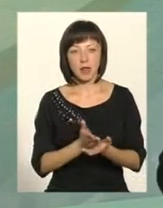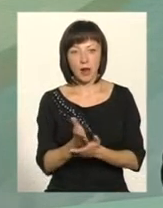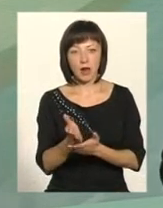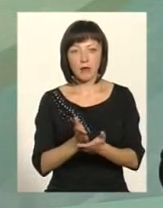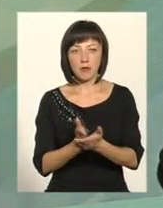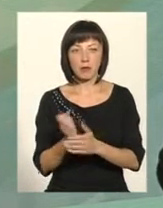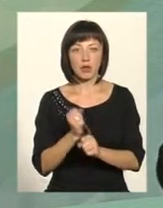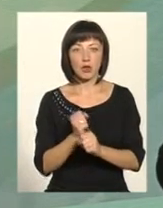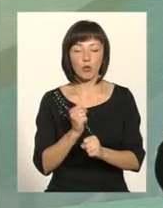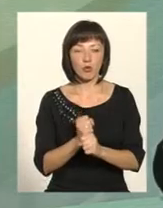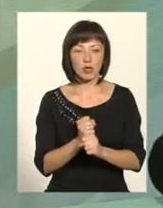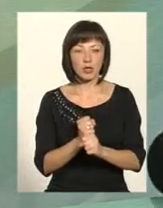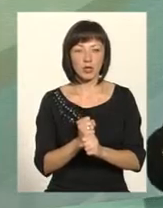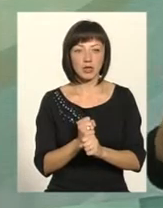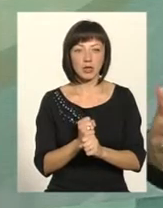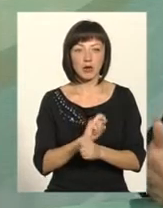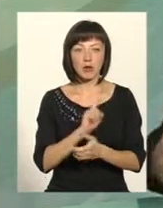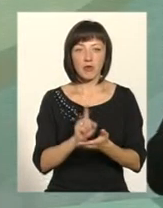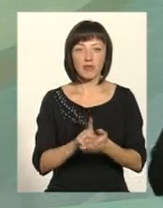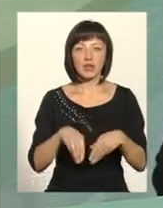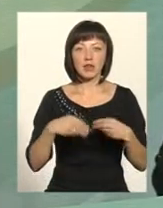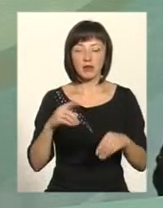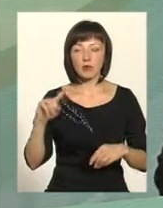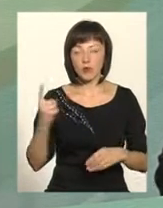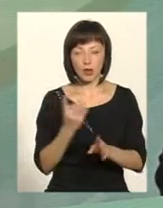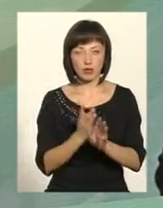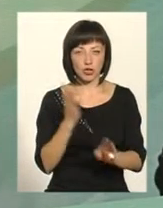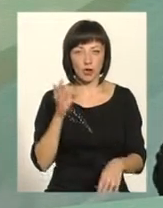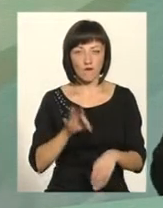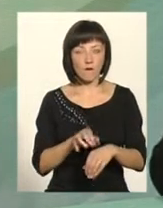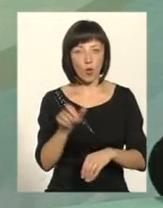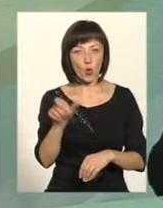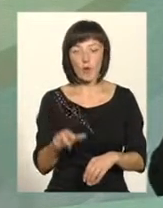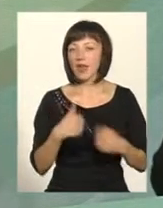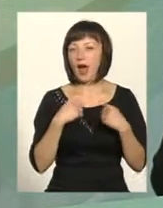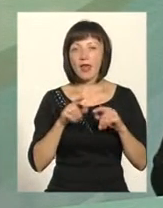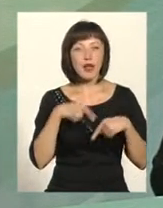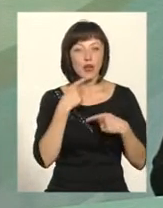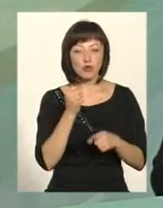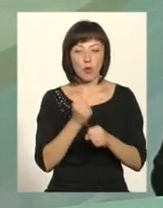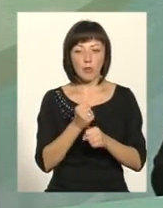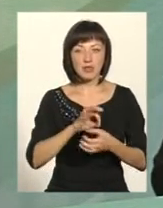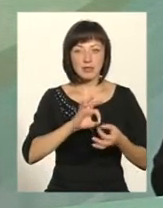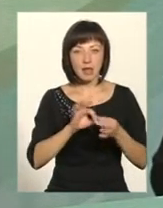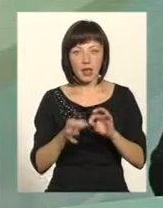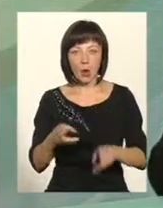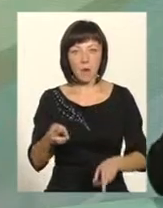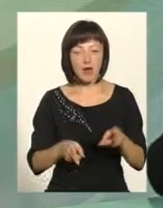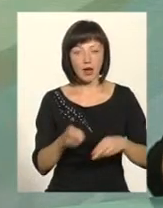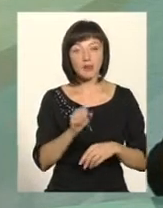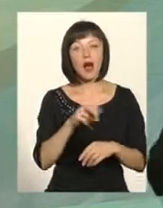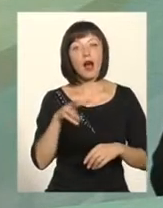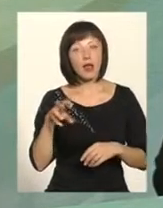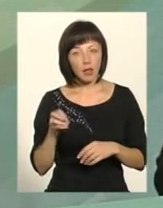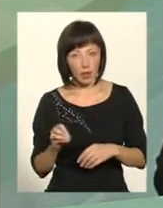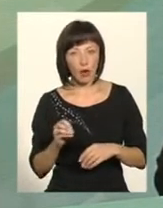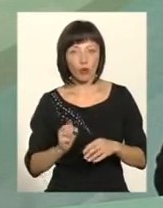напрямки роботи, які він повинен дати в першу чергу хворому. Так, я не кажу, що він там має робити складні операції, але